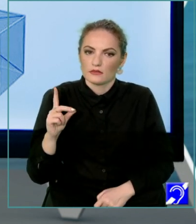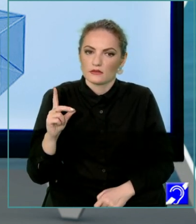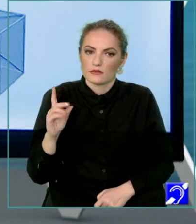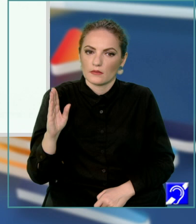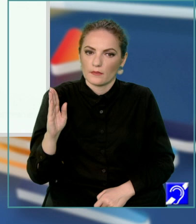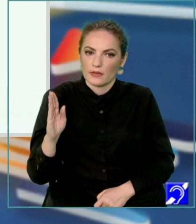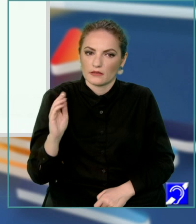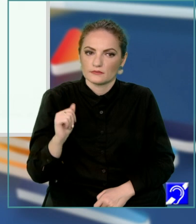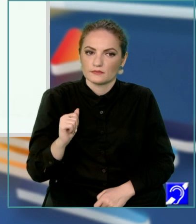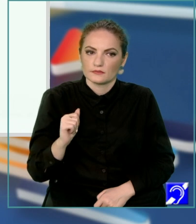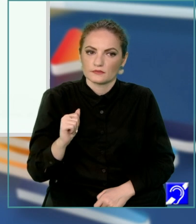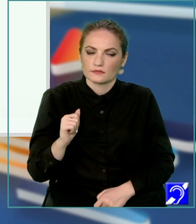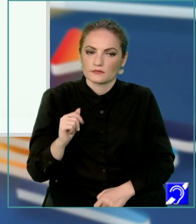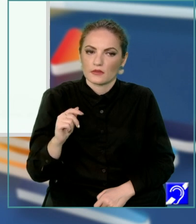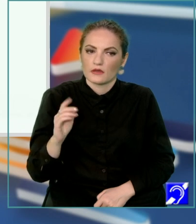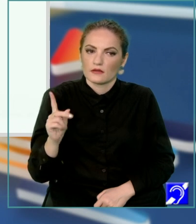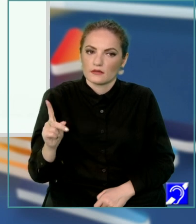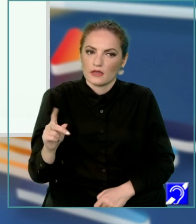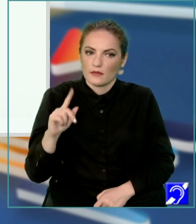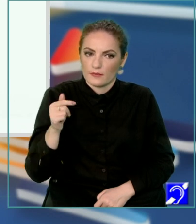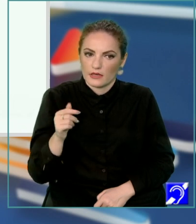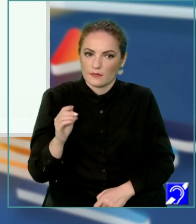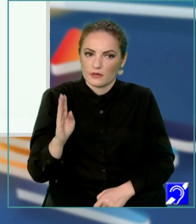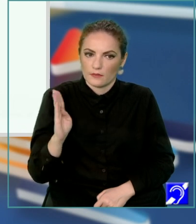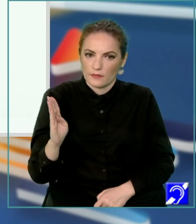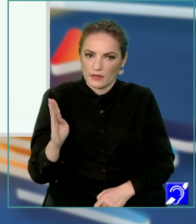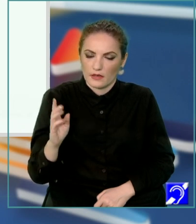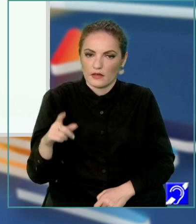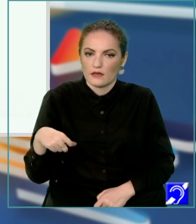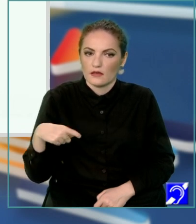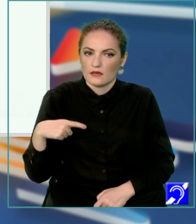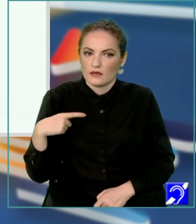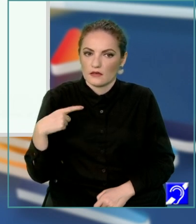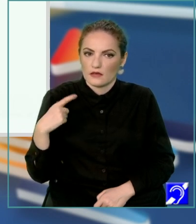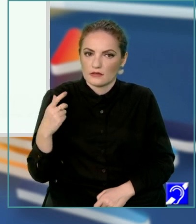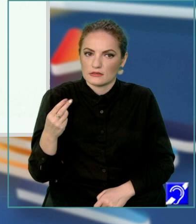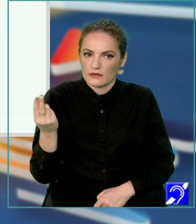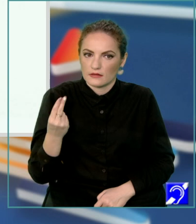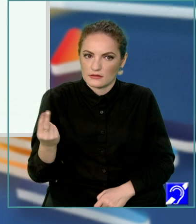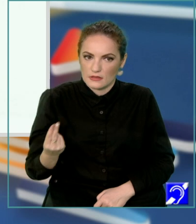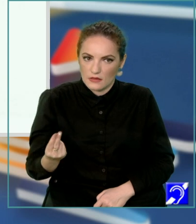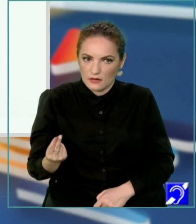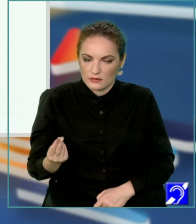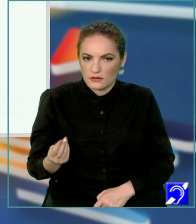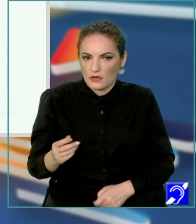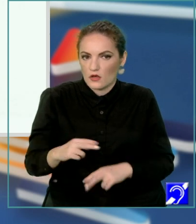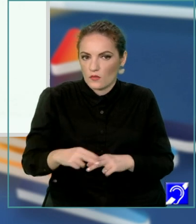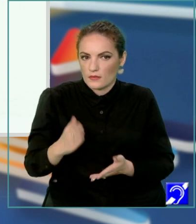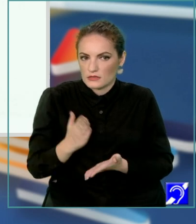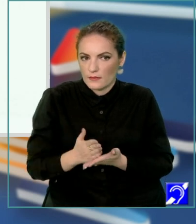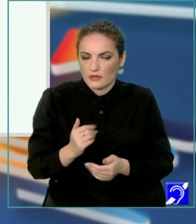diagonala D prim b este desenată conform convențiilor de notație ale desenului în